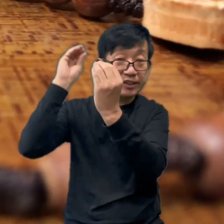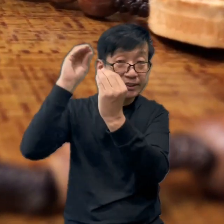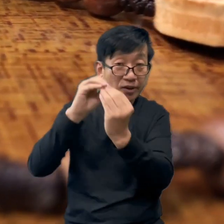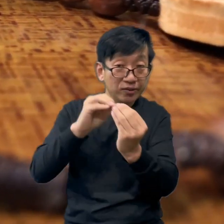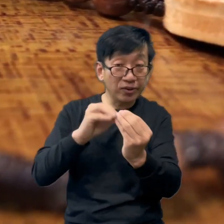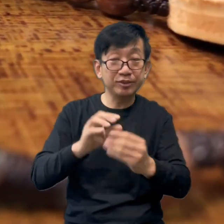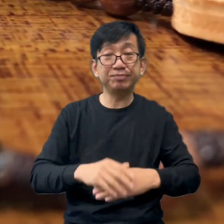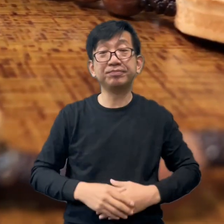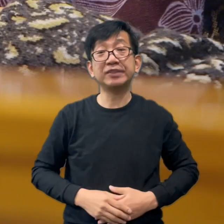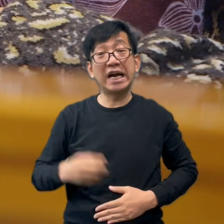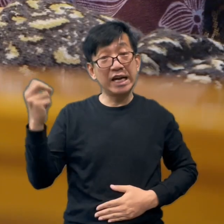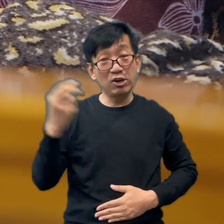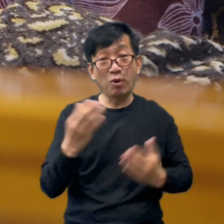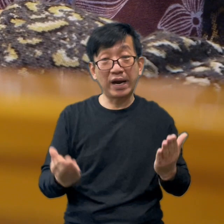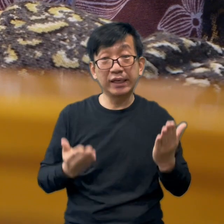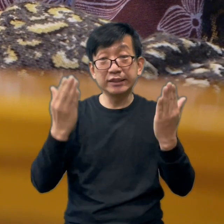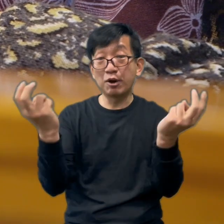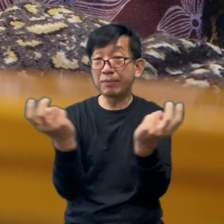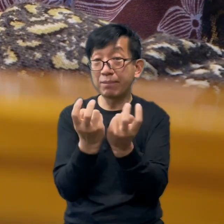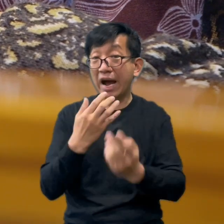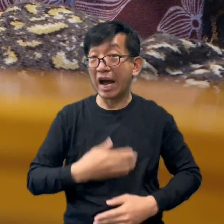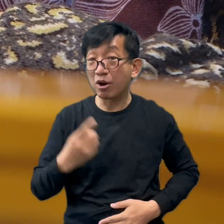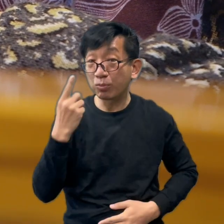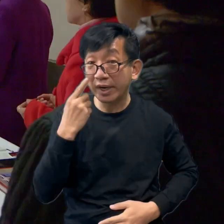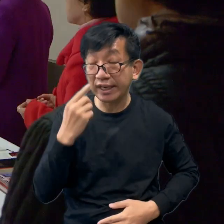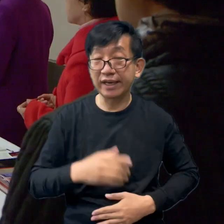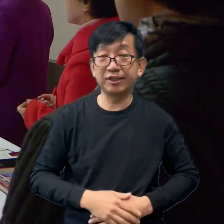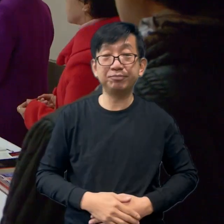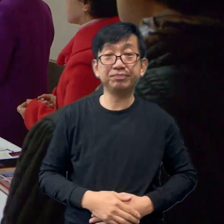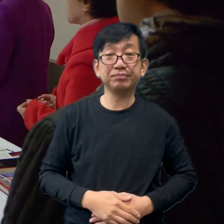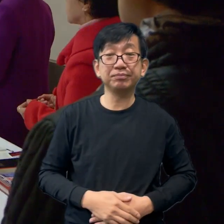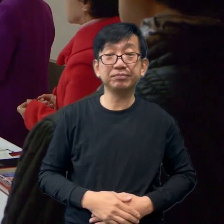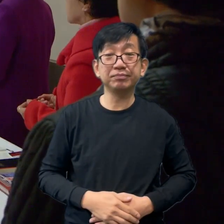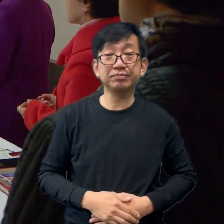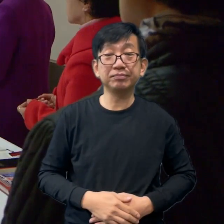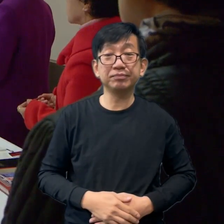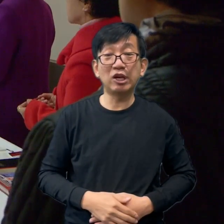묵주기도의 특성과 유래 그리고 바치는 방법을